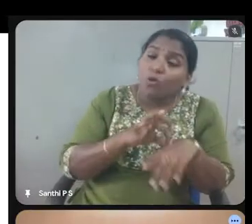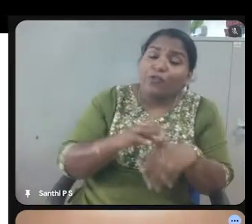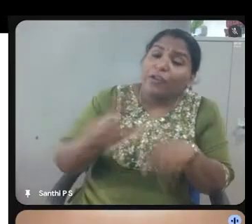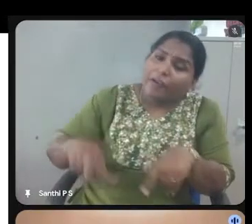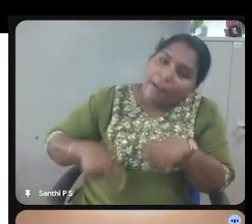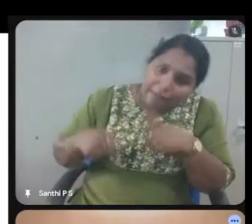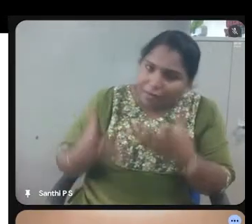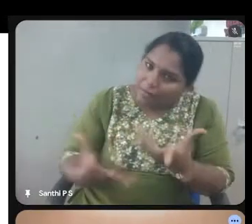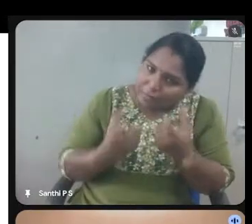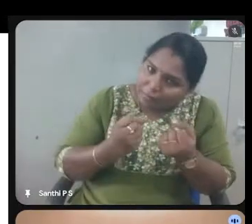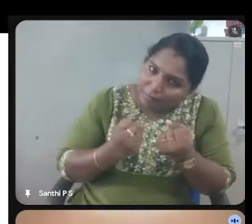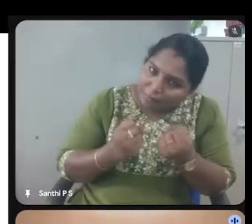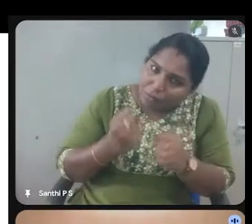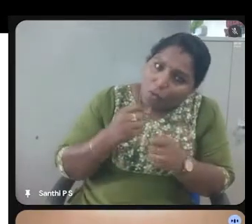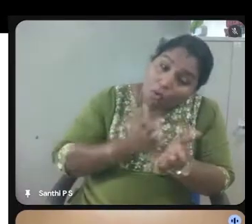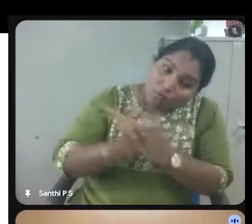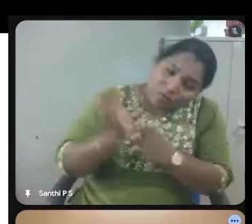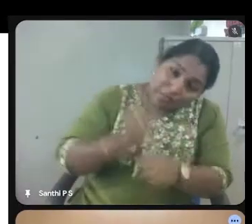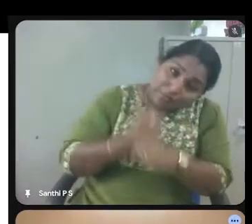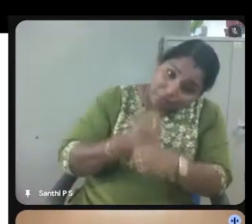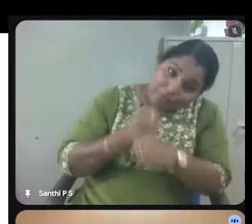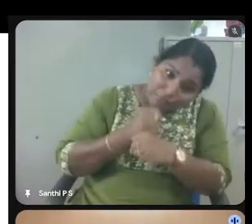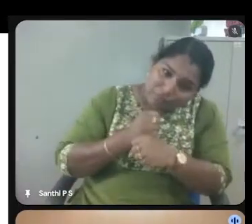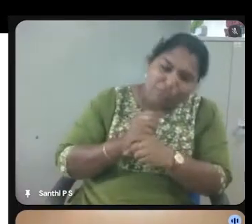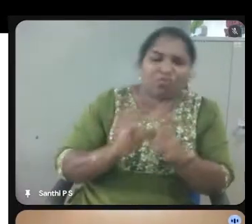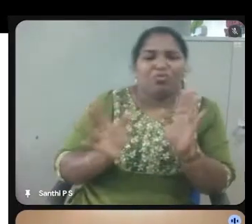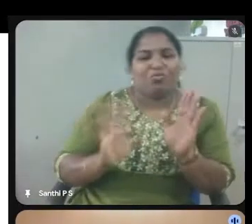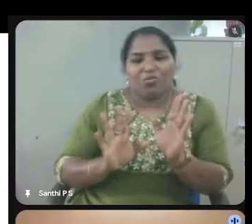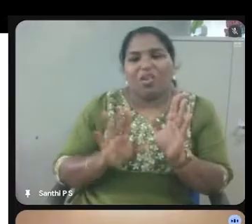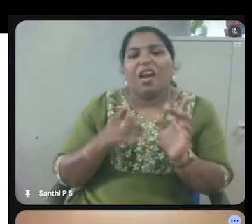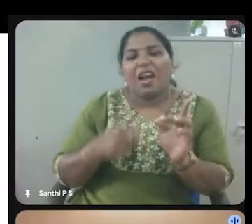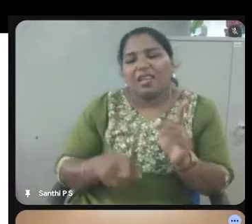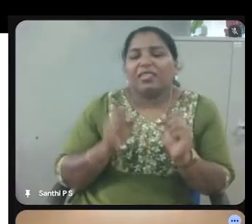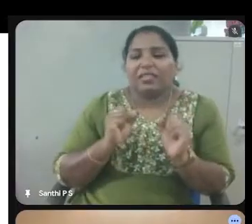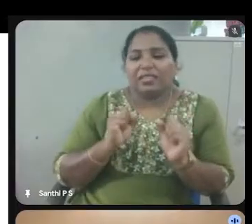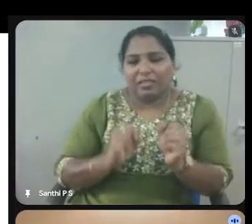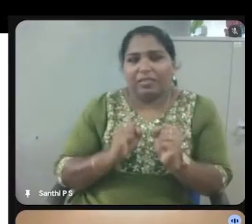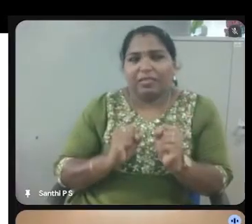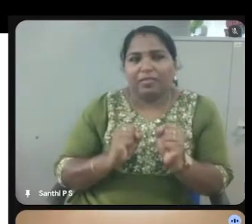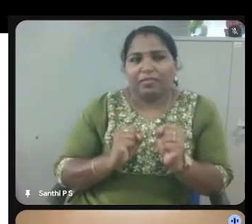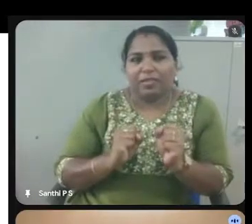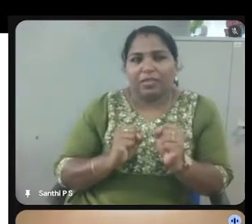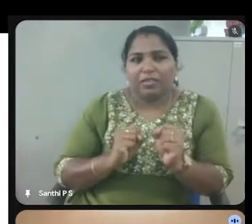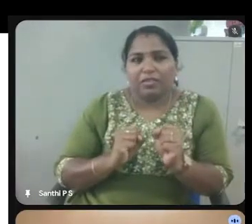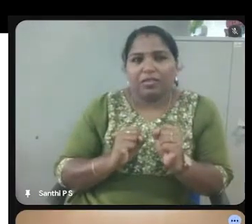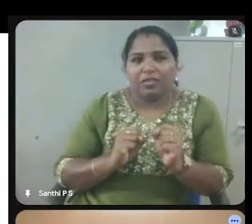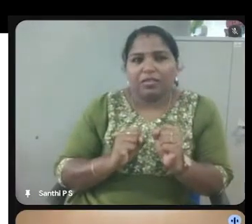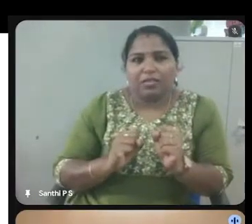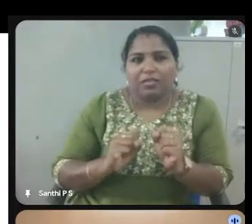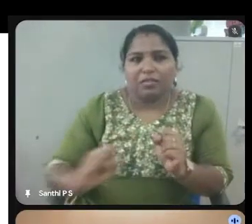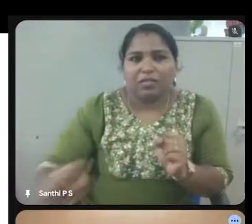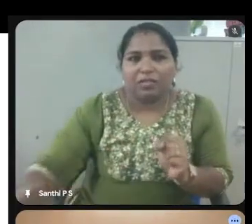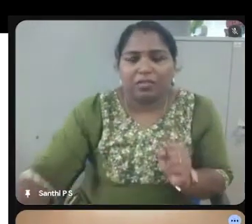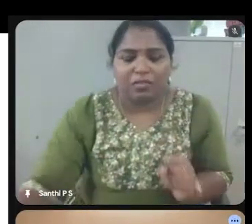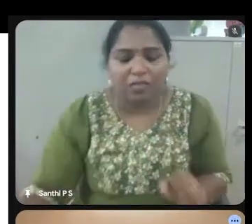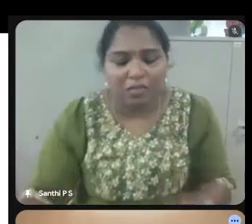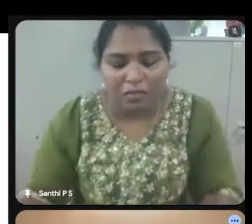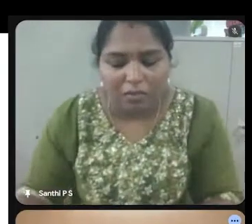അങ്ങനെ താല്പര്യക്കുറവ് വരാം. അത് എഗെയിൻ ഇഷ്യൂ ആയിട്ടായിരിക്കും നമുക്കത്